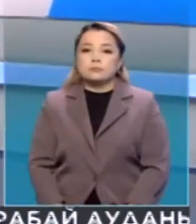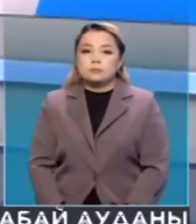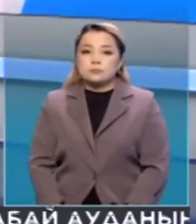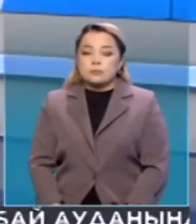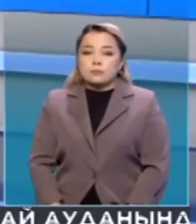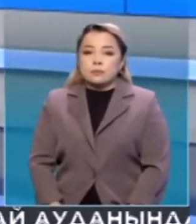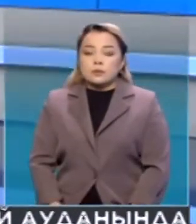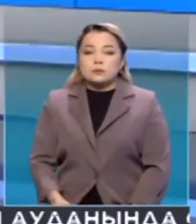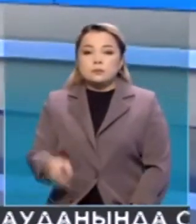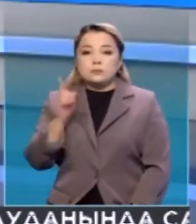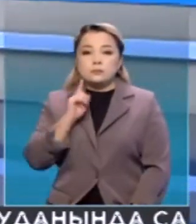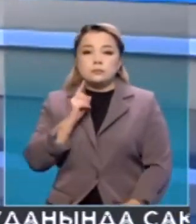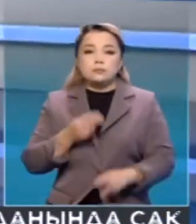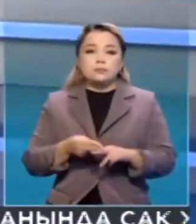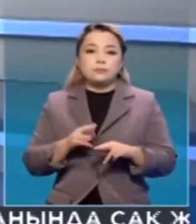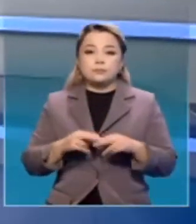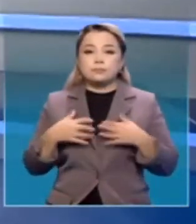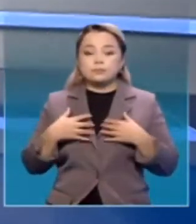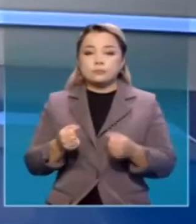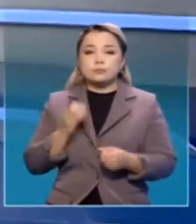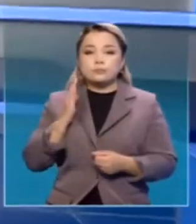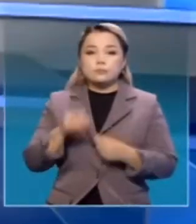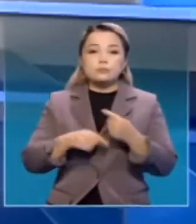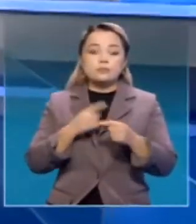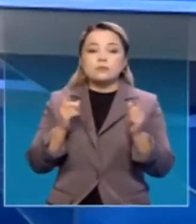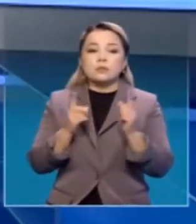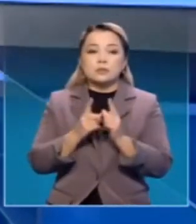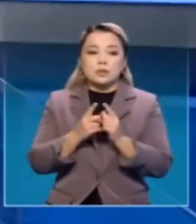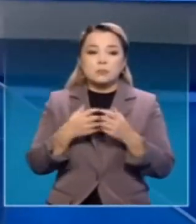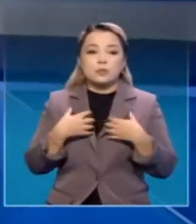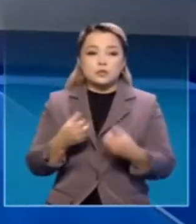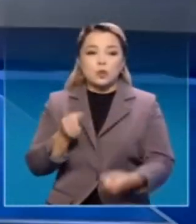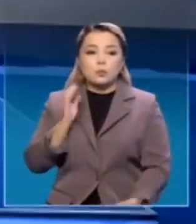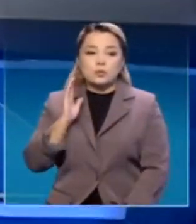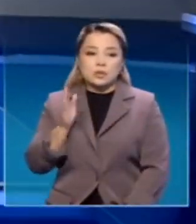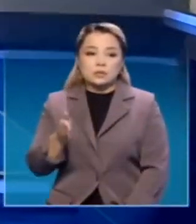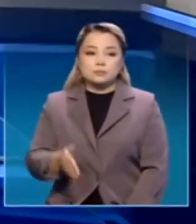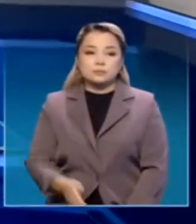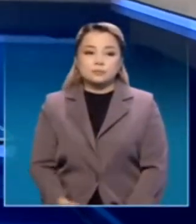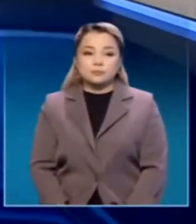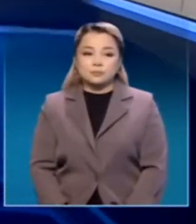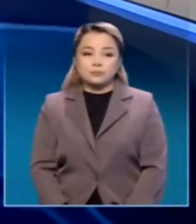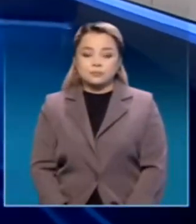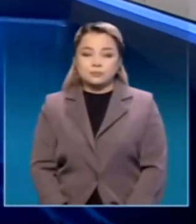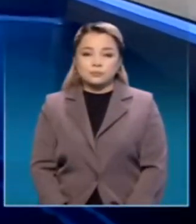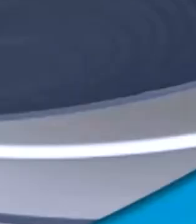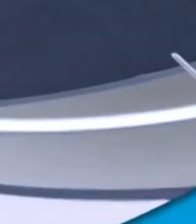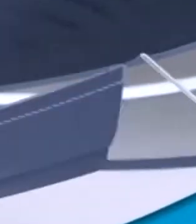Құрметті көрермен, әзірге айтарымыз осы. Жаңалықтарымызды Telegram каналдан оқыңыздар. Алда ауа райы мәліметі.